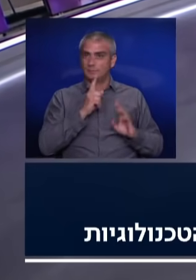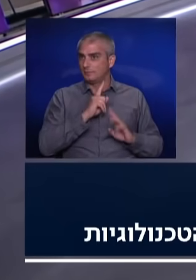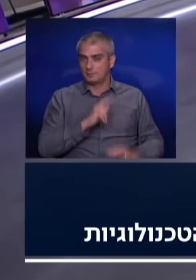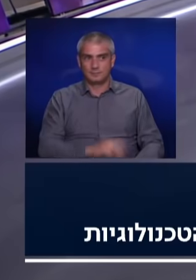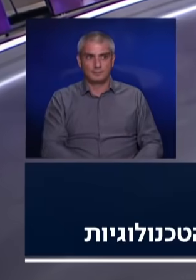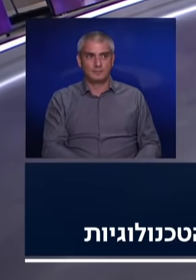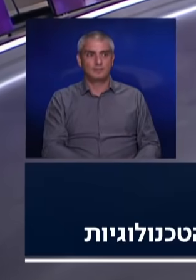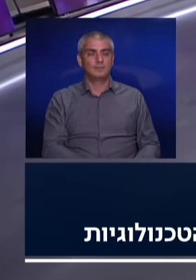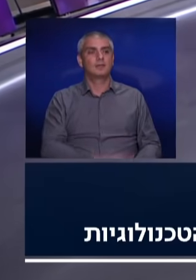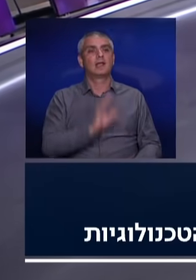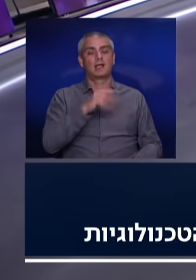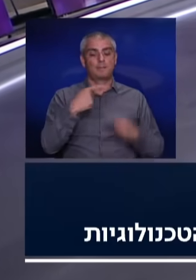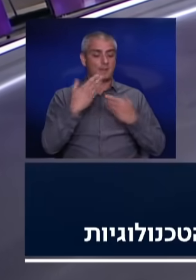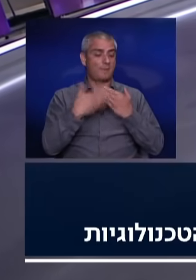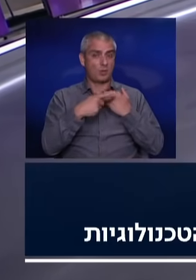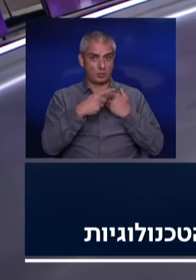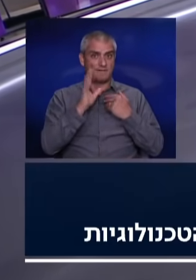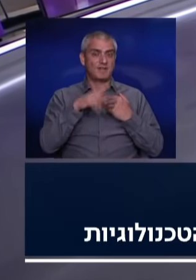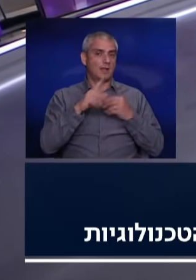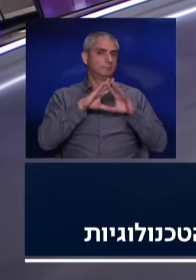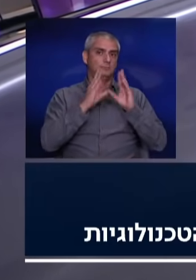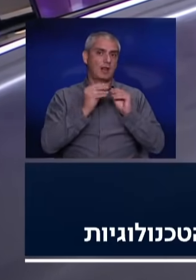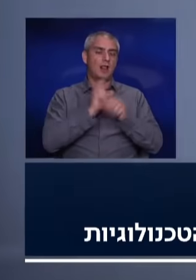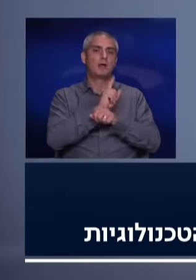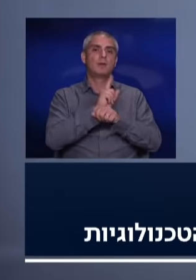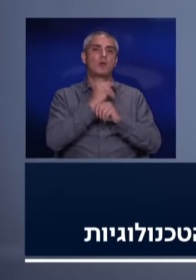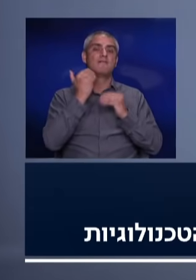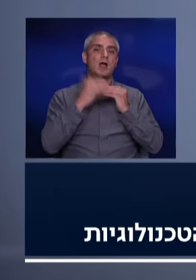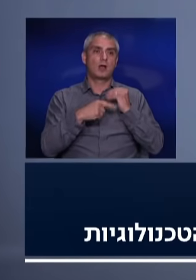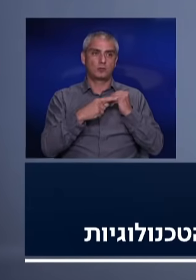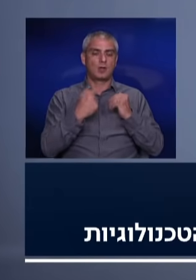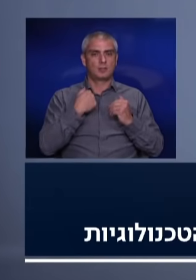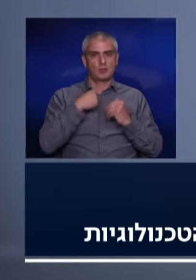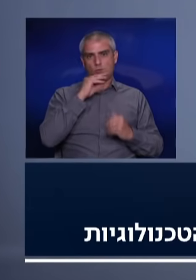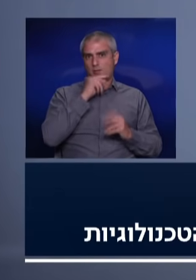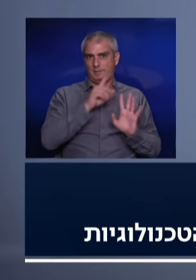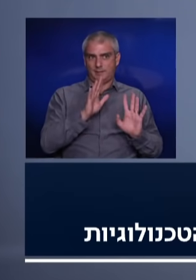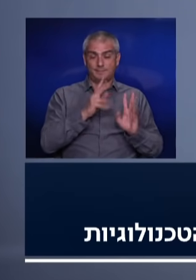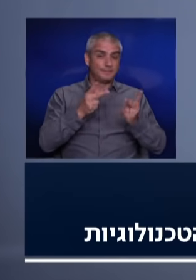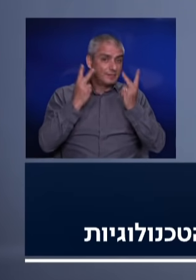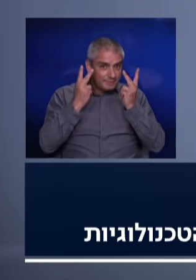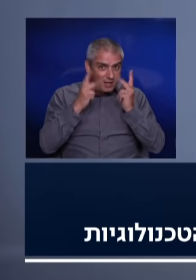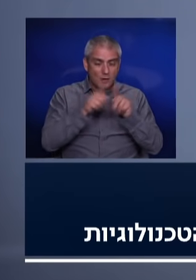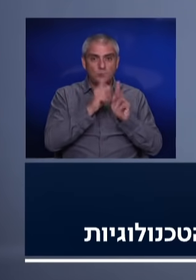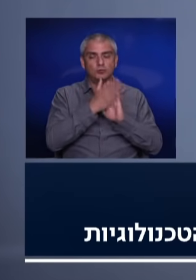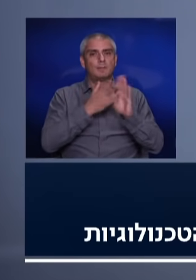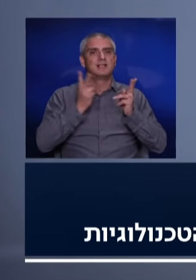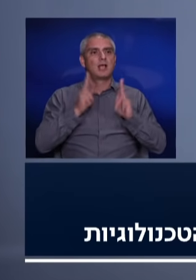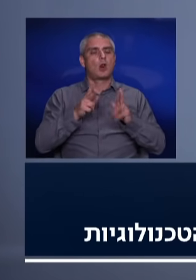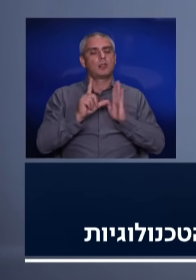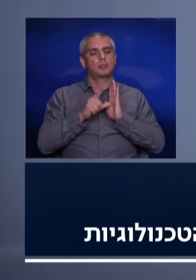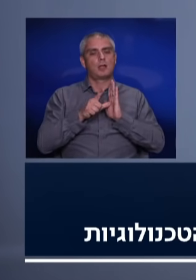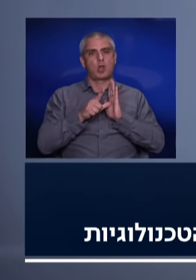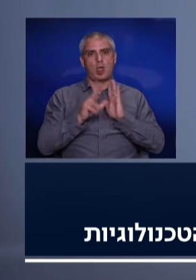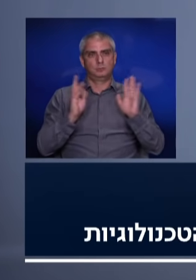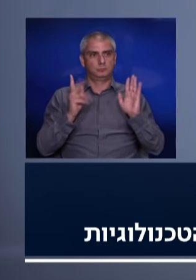המדיני, גם בימים האחרונים וגם בכלל בתקופה האחרונה. אנחנו מדברים, מיכל, בעיקר, כמו שאמרת, על יכולות